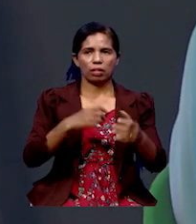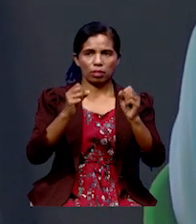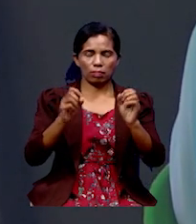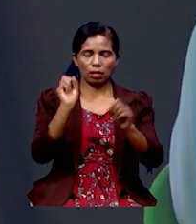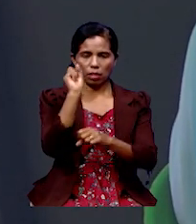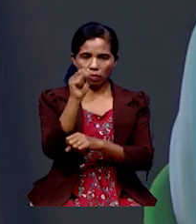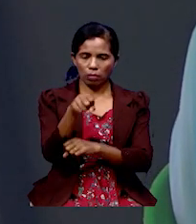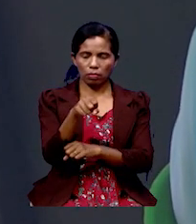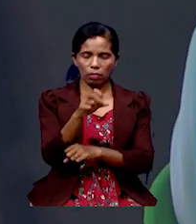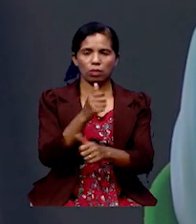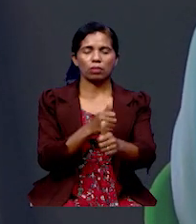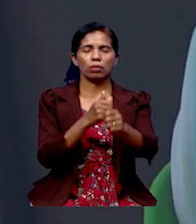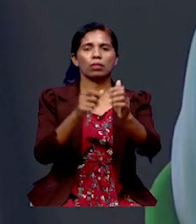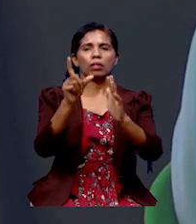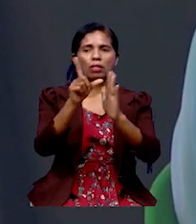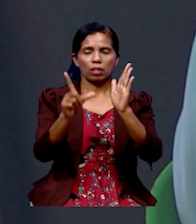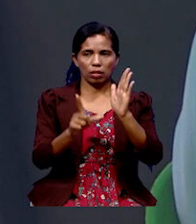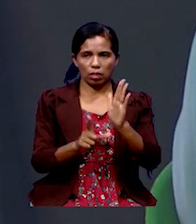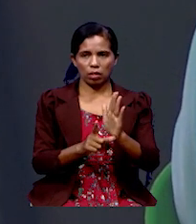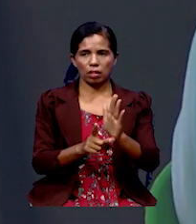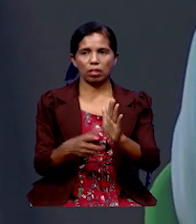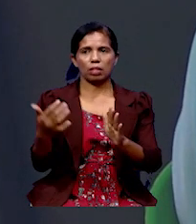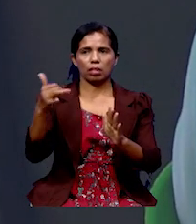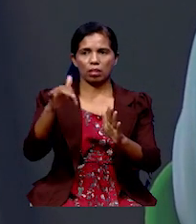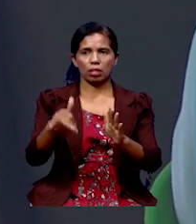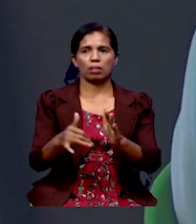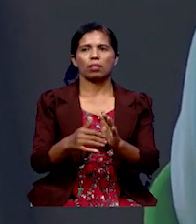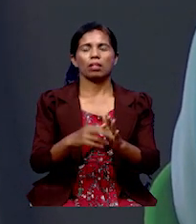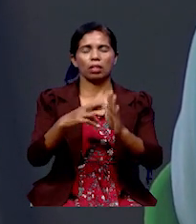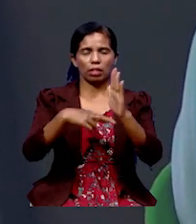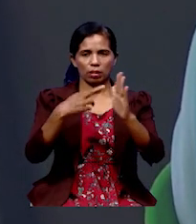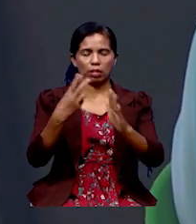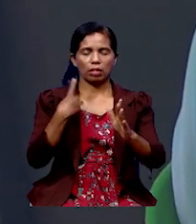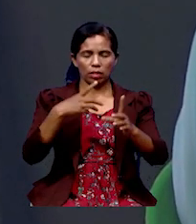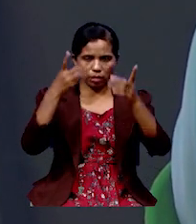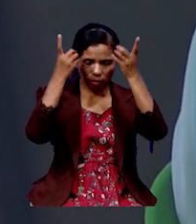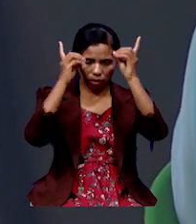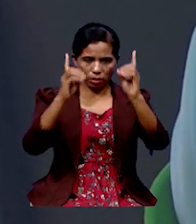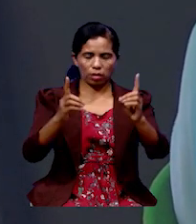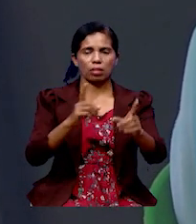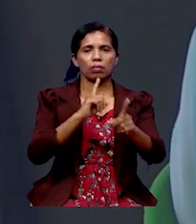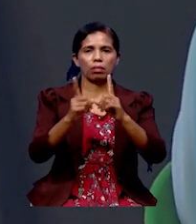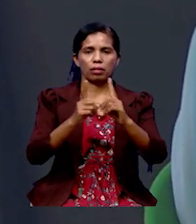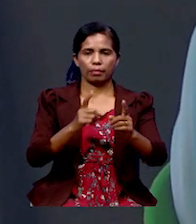no kumpri, ka komplementa, ba rekar serlebe bak ohi ita ni superior sirkulia.